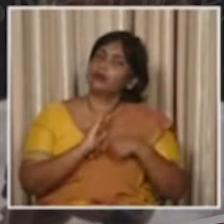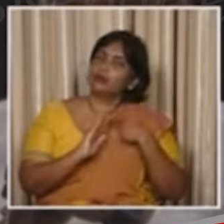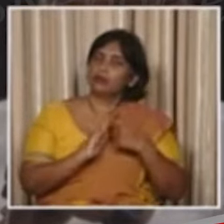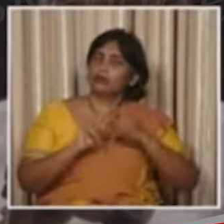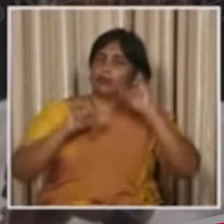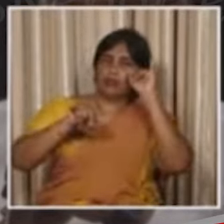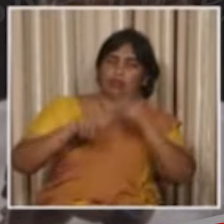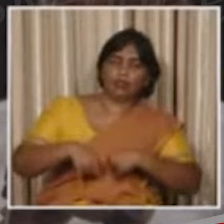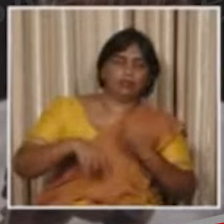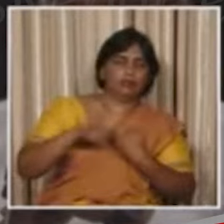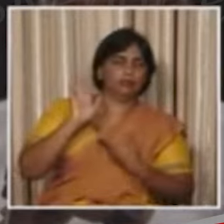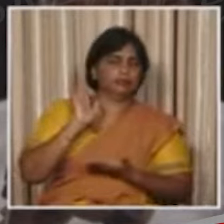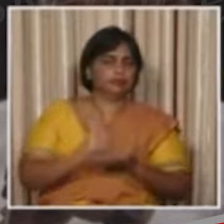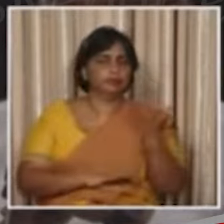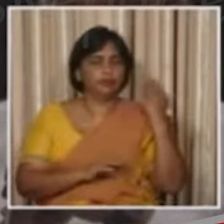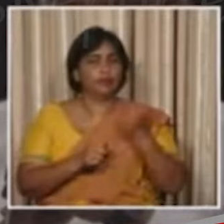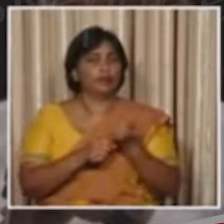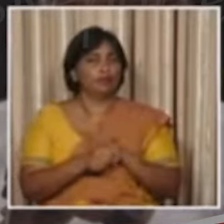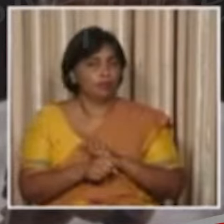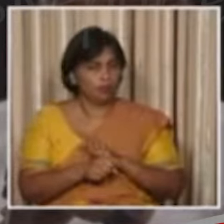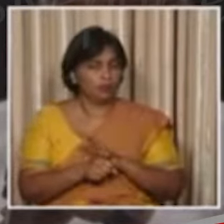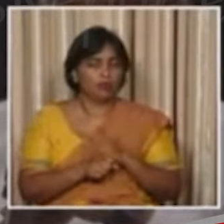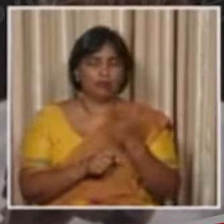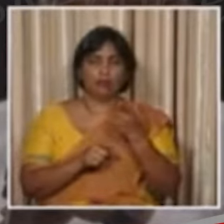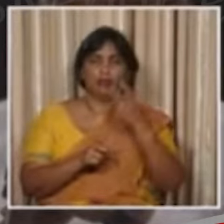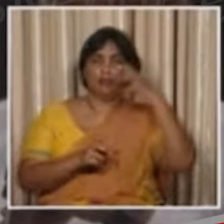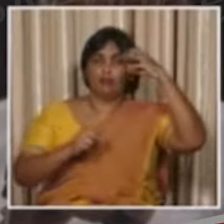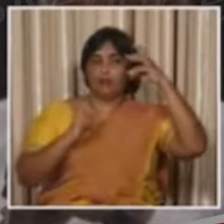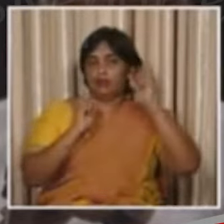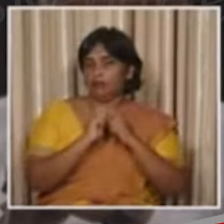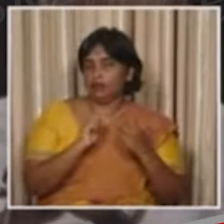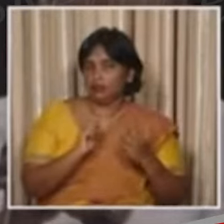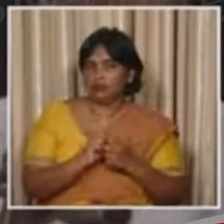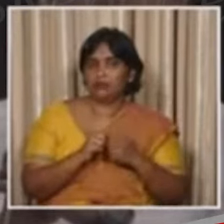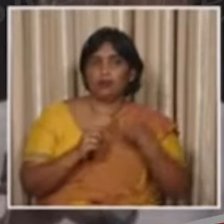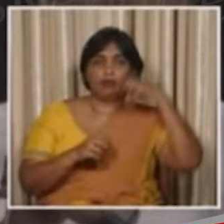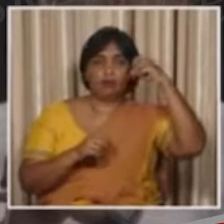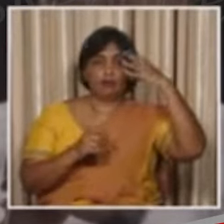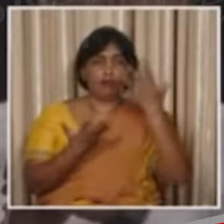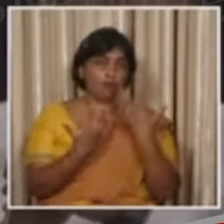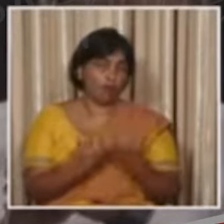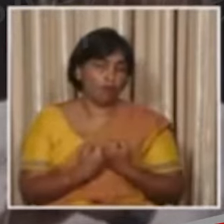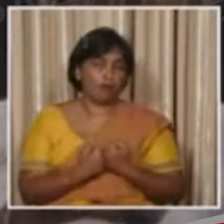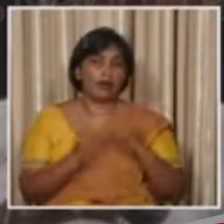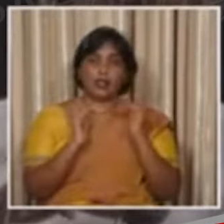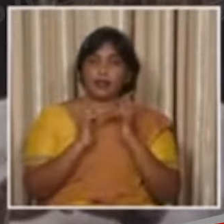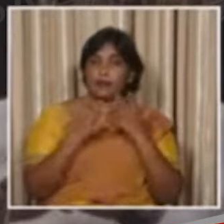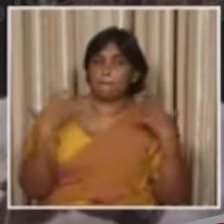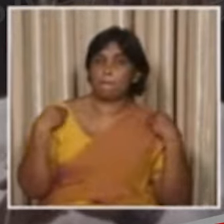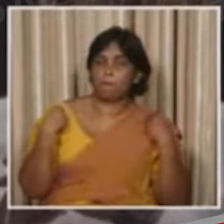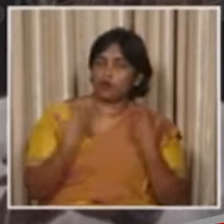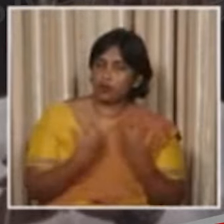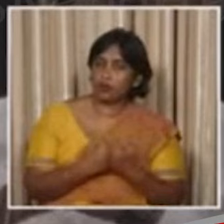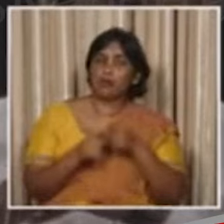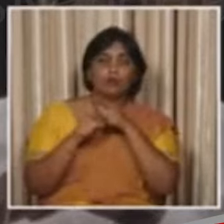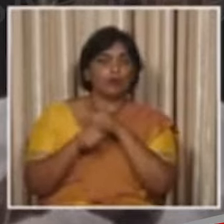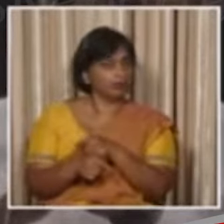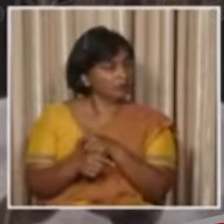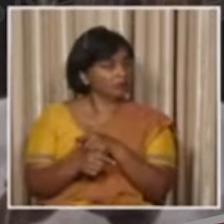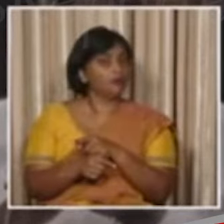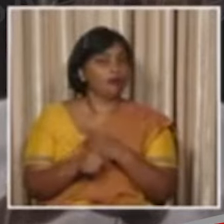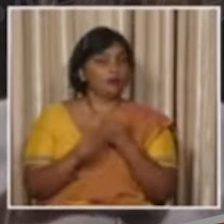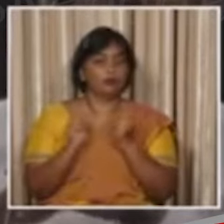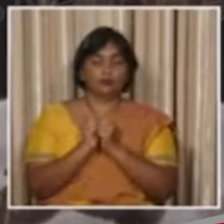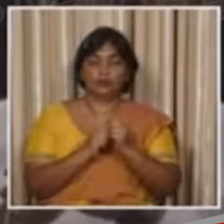දාලා යන්න පටන් ගත්තා. කොවිඩ් ආවා, ඊට පස්සේ විදුලි අර්බුදය ආවා, මේ අයට විදුලි අත්‍යවශ්‍යයි, ඉන්ටර්නෙට් පහසුකම් ඕන වුණා, මේ අයගේ ක්‍රිටිකල්ම